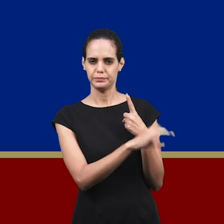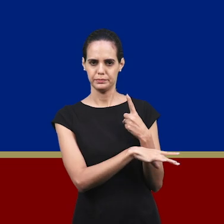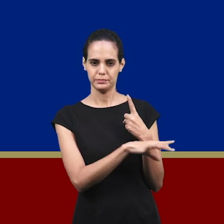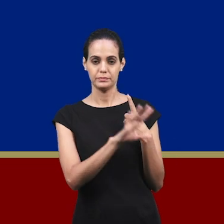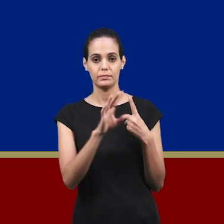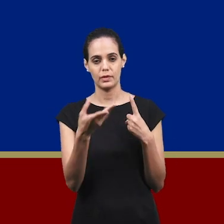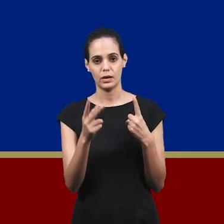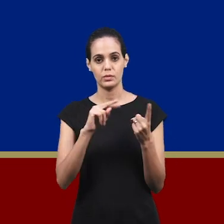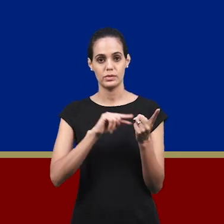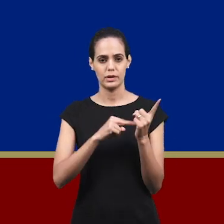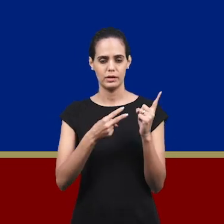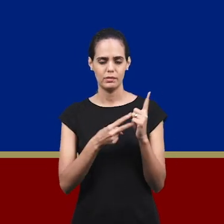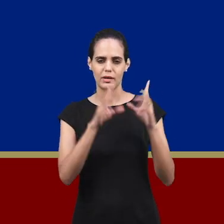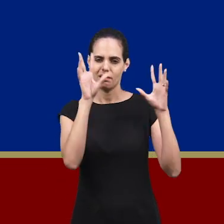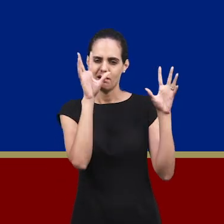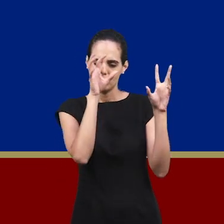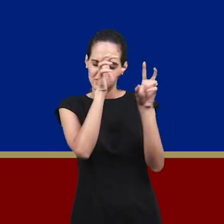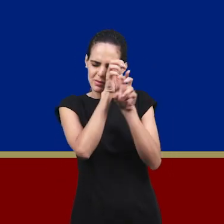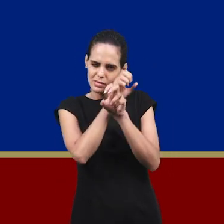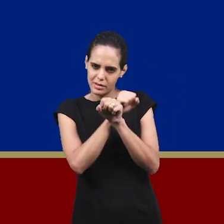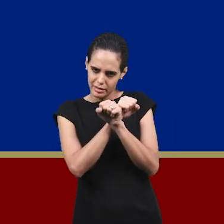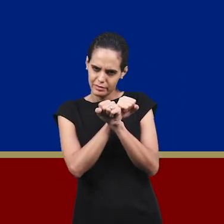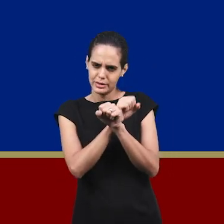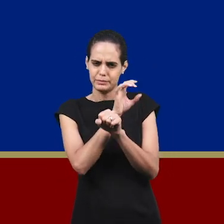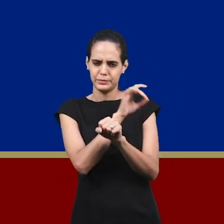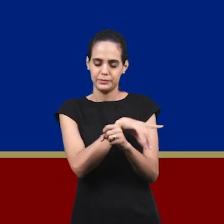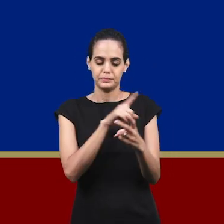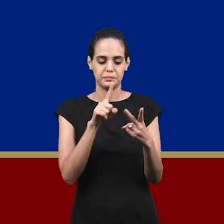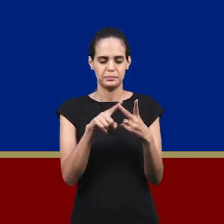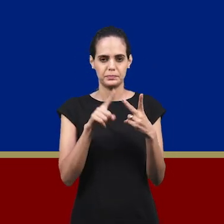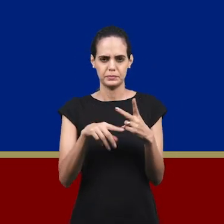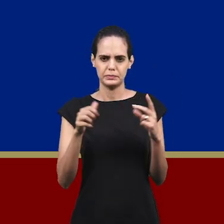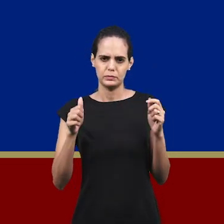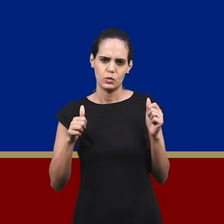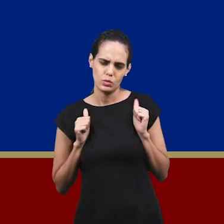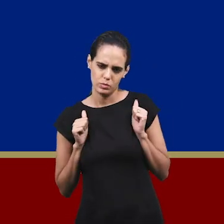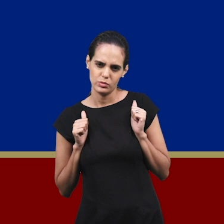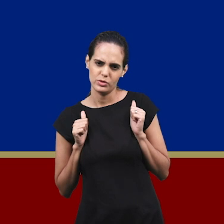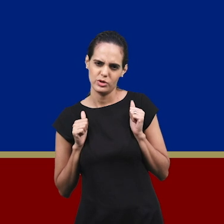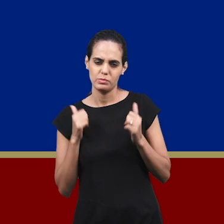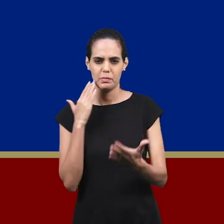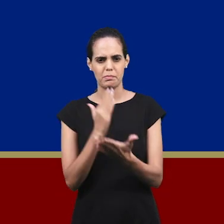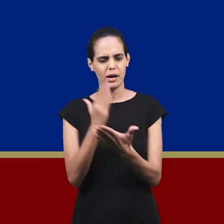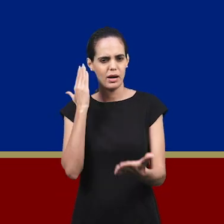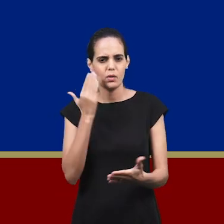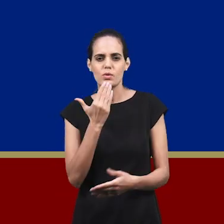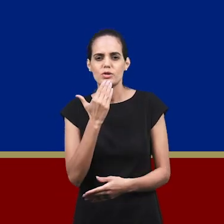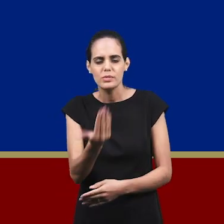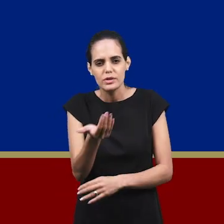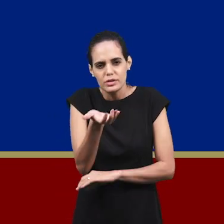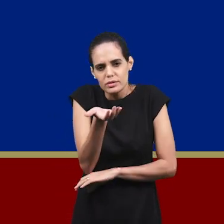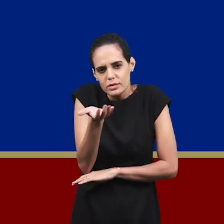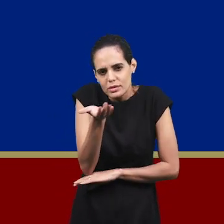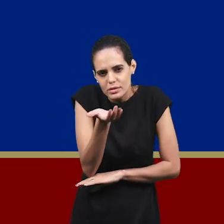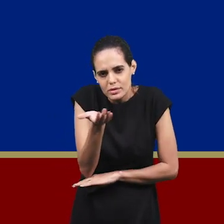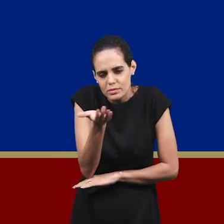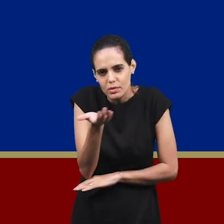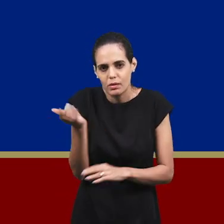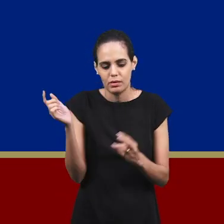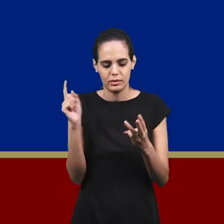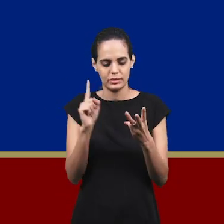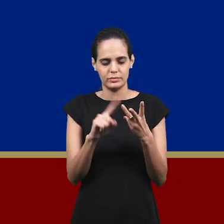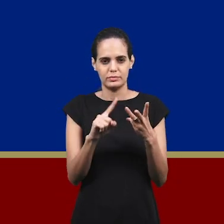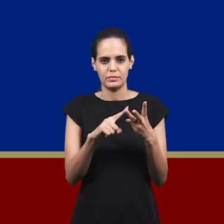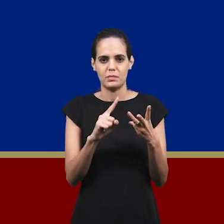laissé la cécité, c'est-à-dire les ténèbres. Il a laissé la commodité.